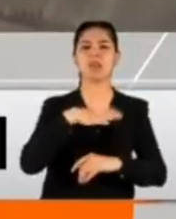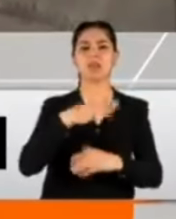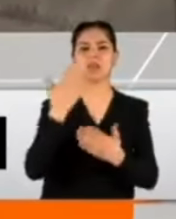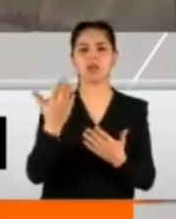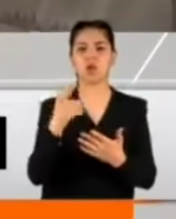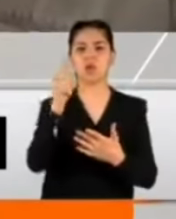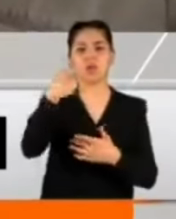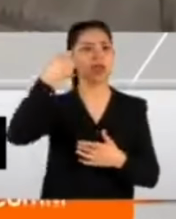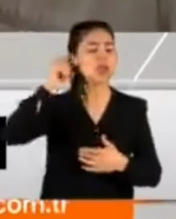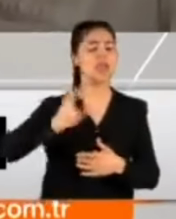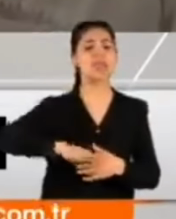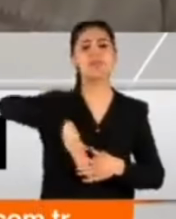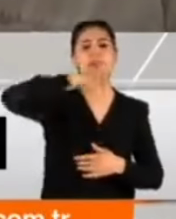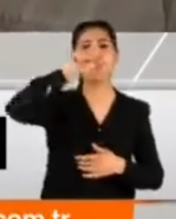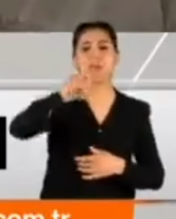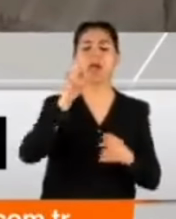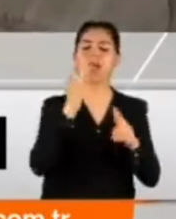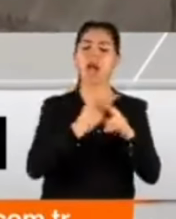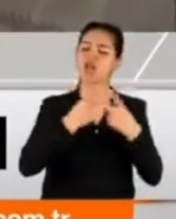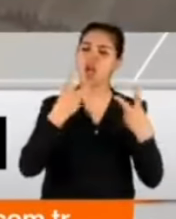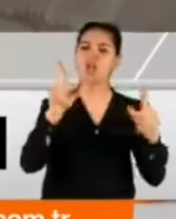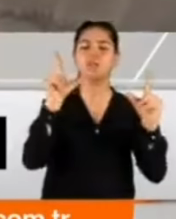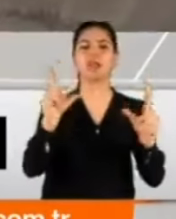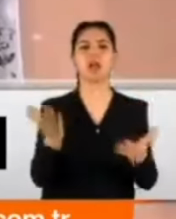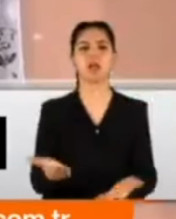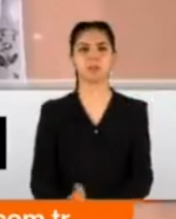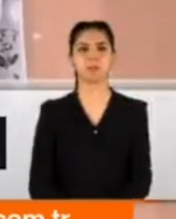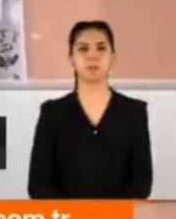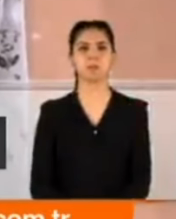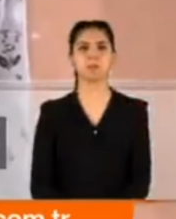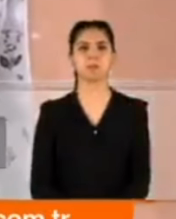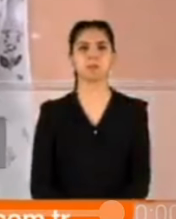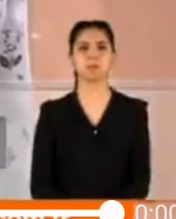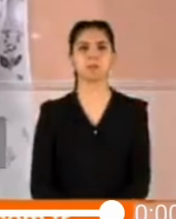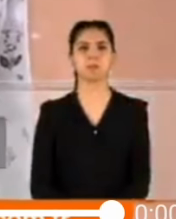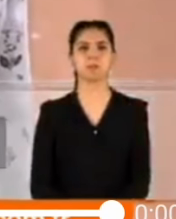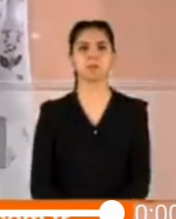gerekmektedir. Ve işitme merkezlerinin bir an evvel açılması gerekmektedir.